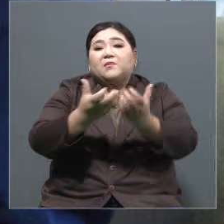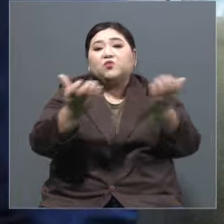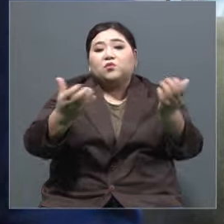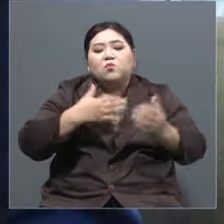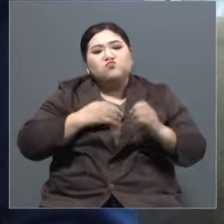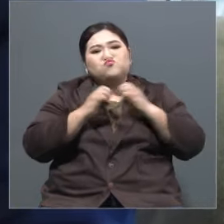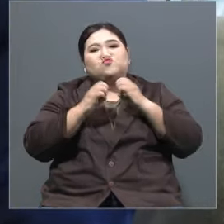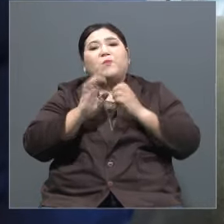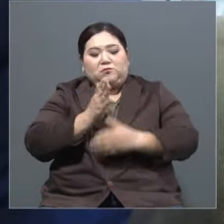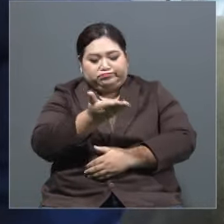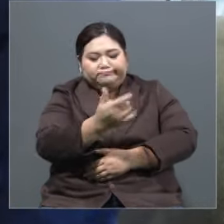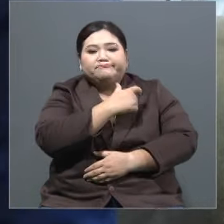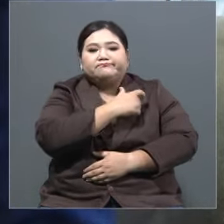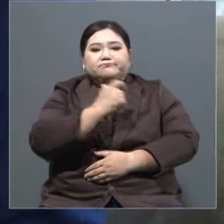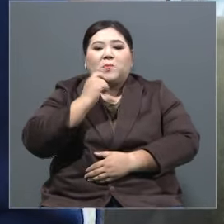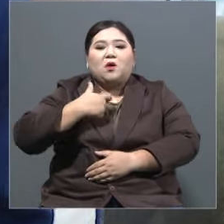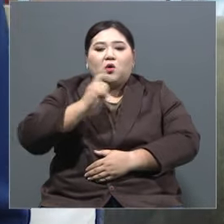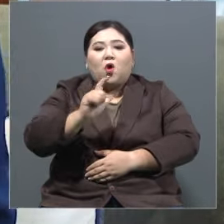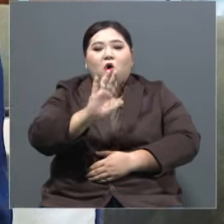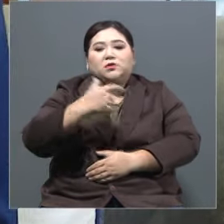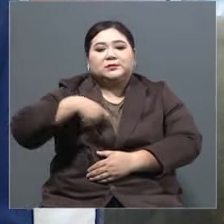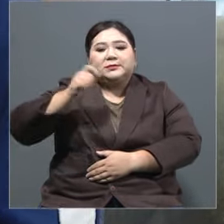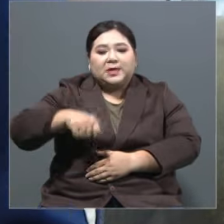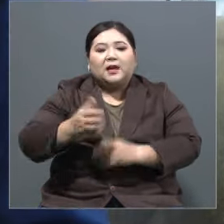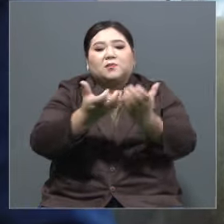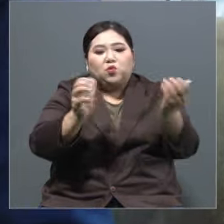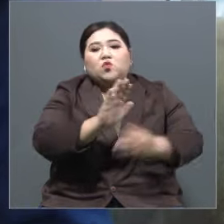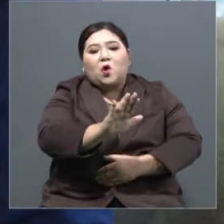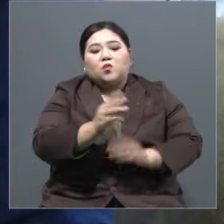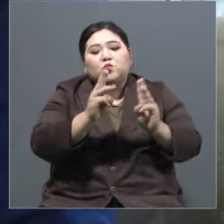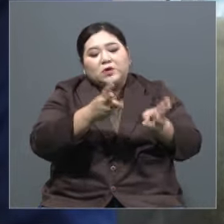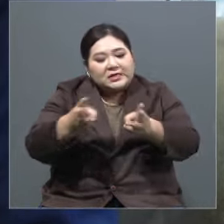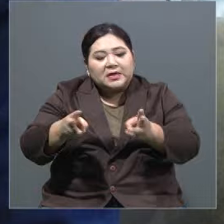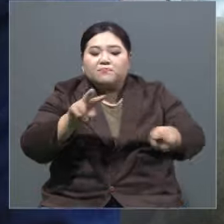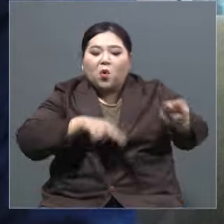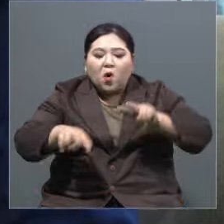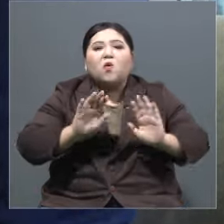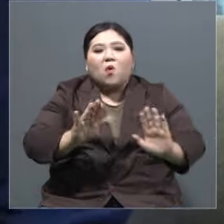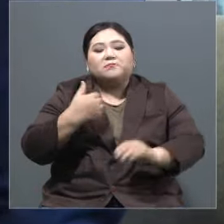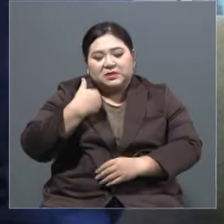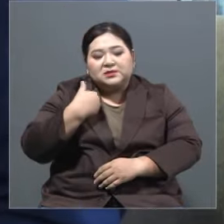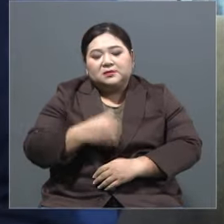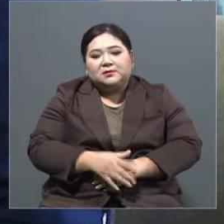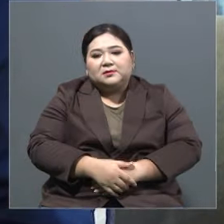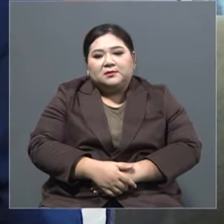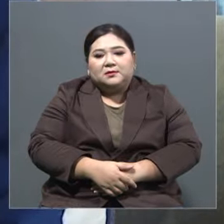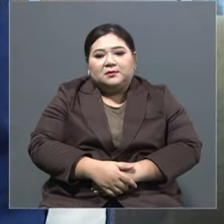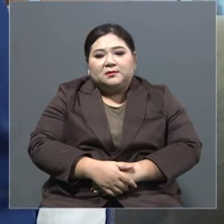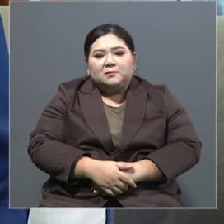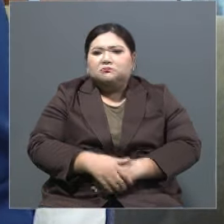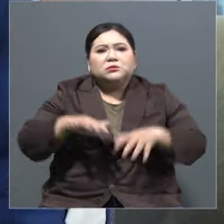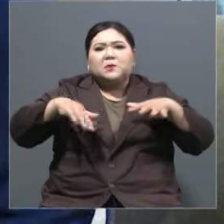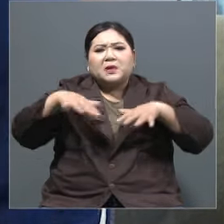ไปพูดนะครับแต่ถามว่าเป็นกลไกของการปกครองของประเทศไทยอยู่แล้วนะครับธรรมดาแล้วเราคงจะแต่งตั้งรัฐม